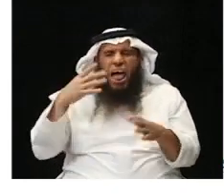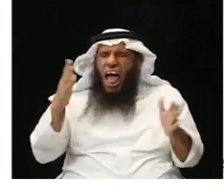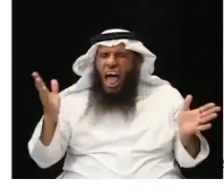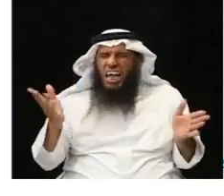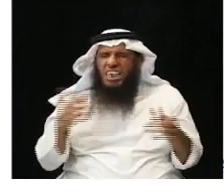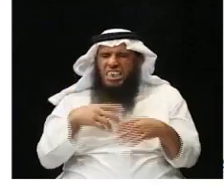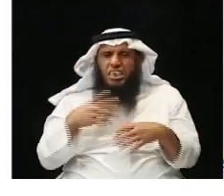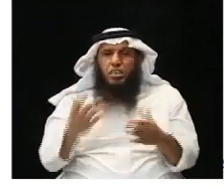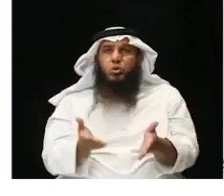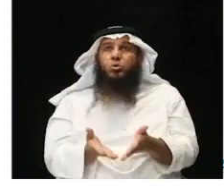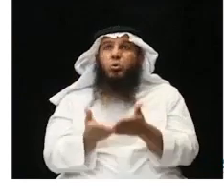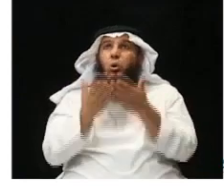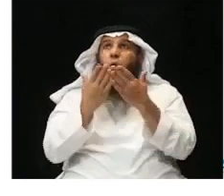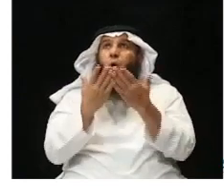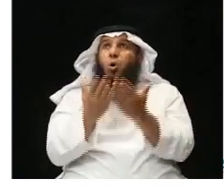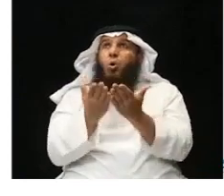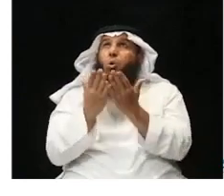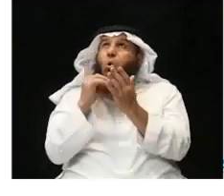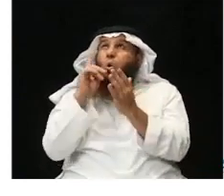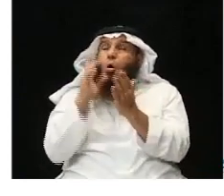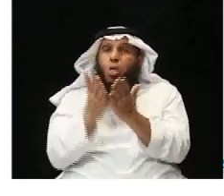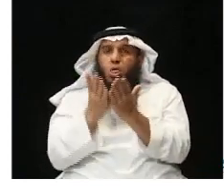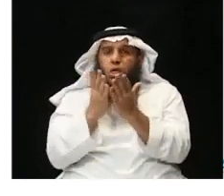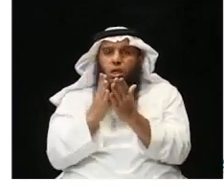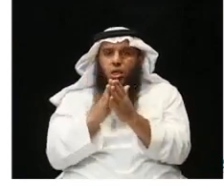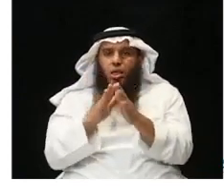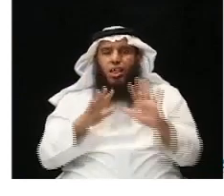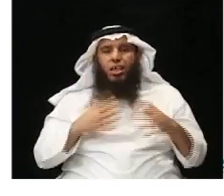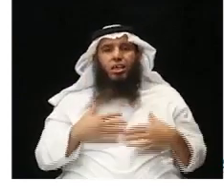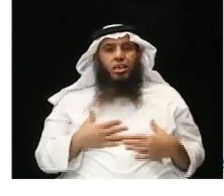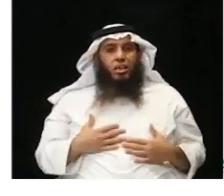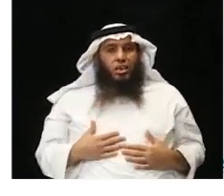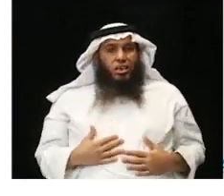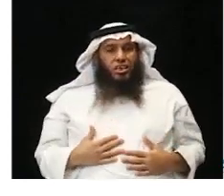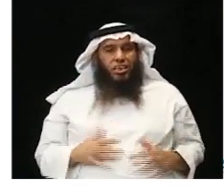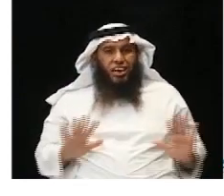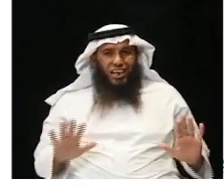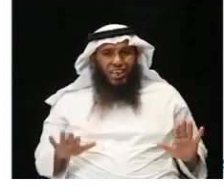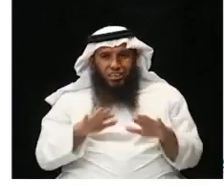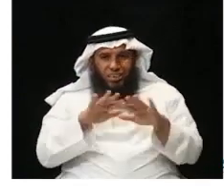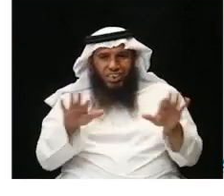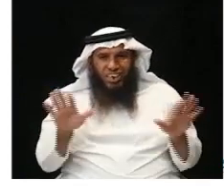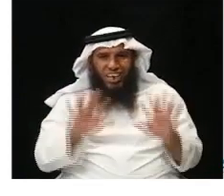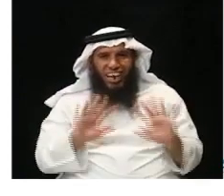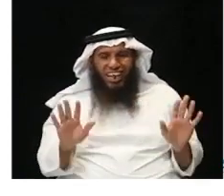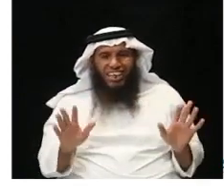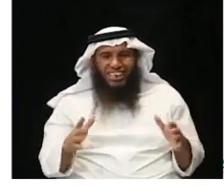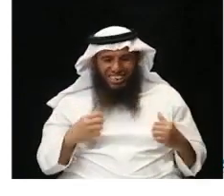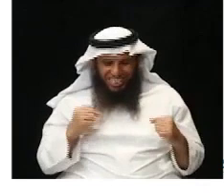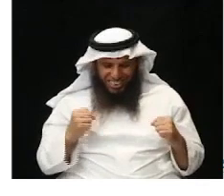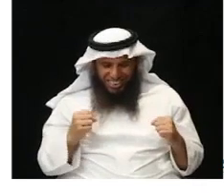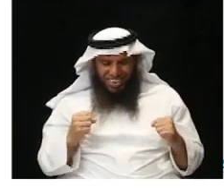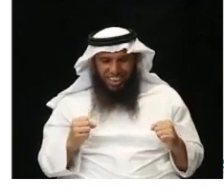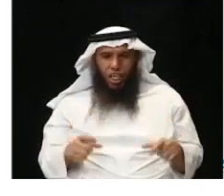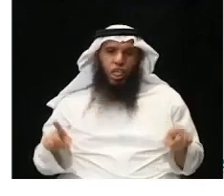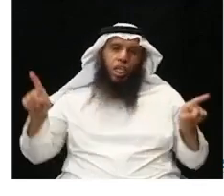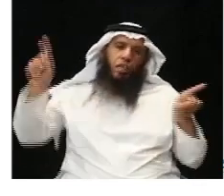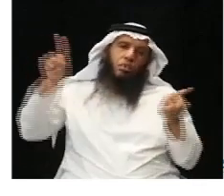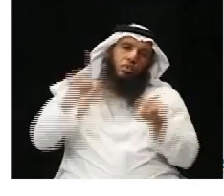الله مخلصين له الدين، ثم إذا نجاهم إلى البر وعاشوا المتعة أشركوا بالله سبحانه